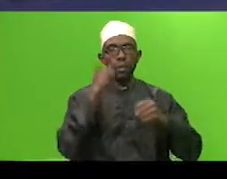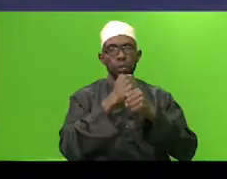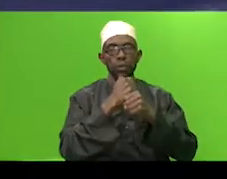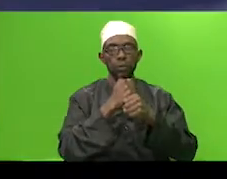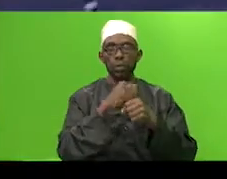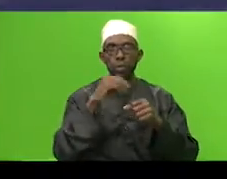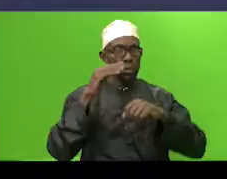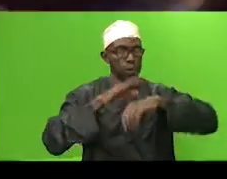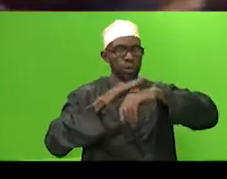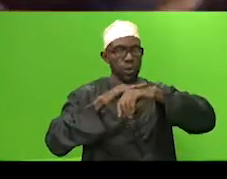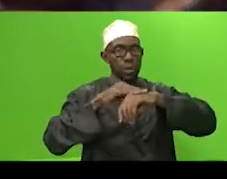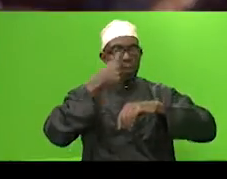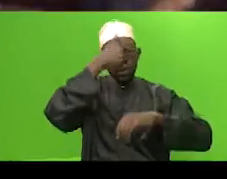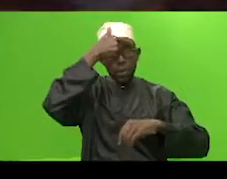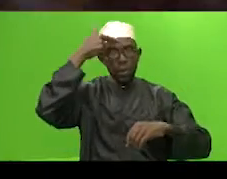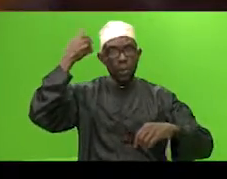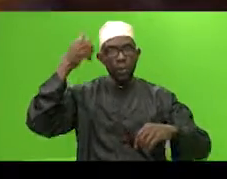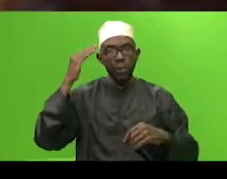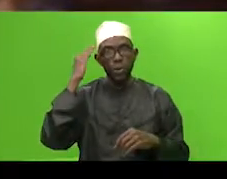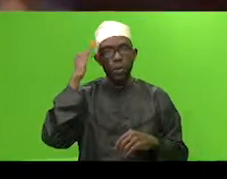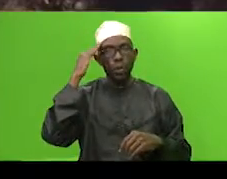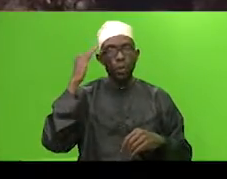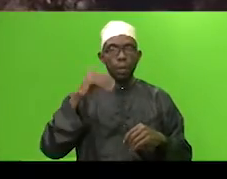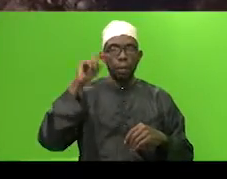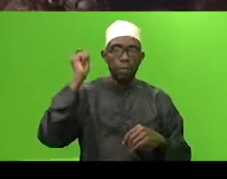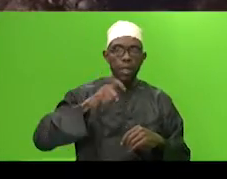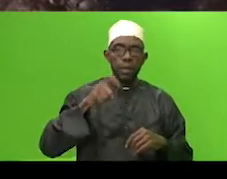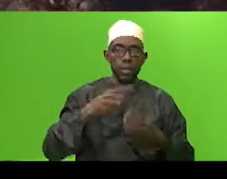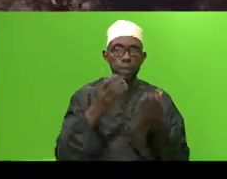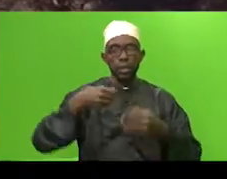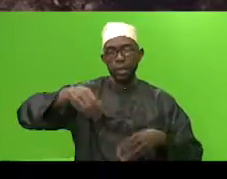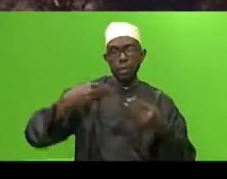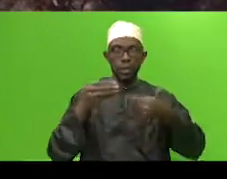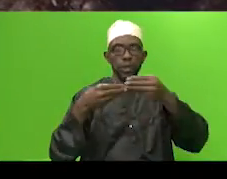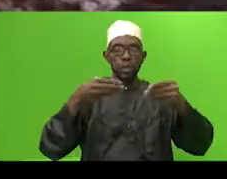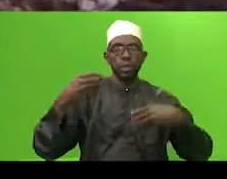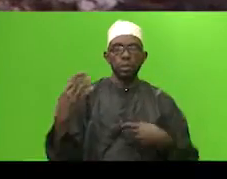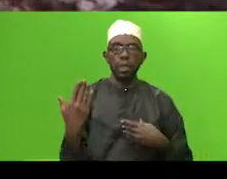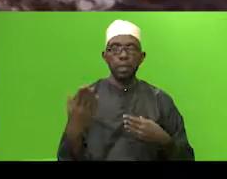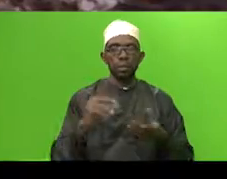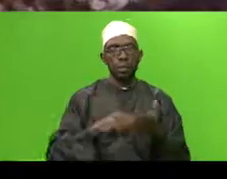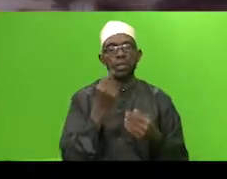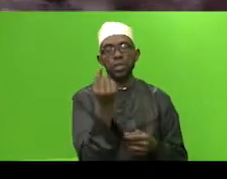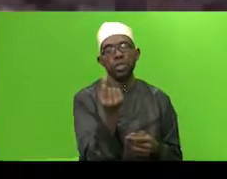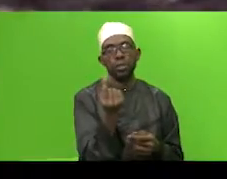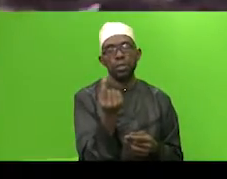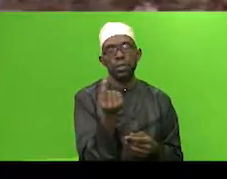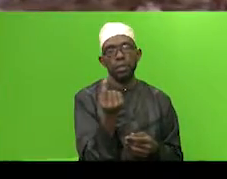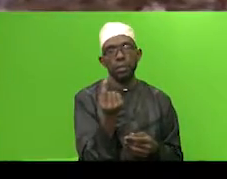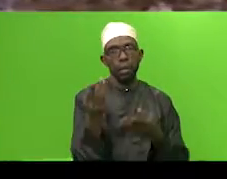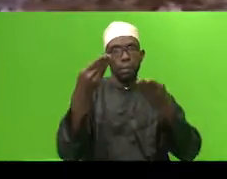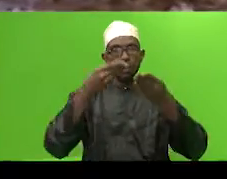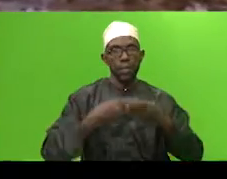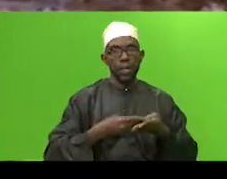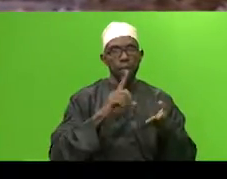Ilifanya mzuri juu ya unajua tu njua rasi mzuri, lakini hii mifuko kama ingekuwa mbei rais, serikali ikileta iwe